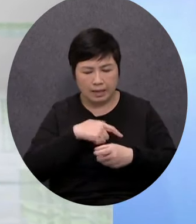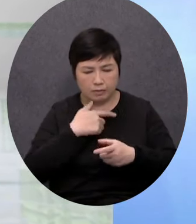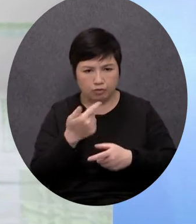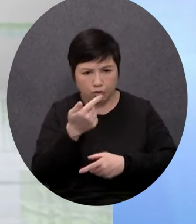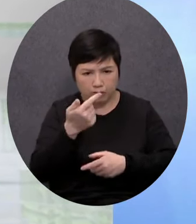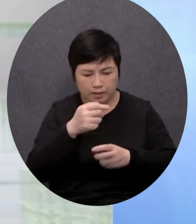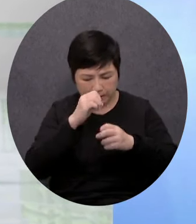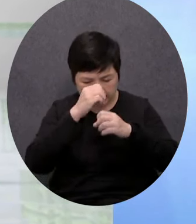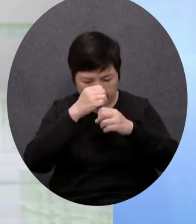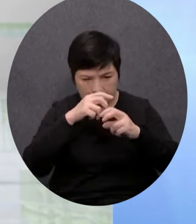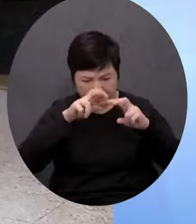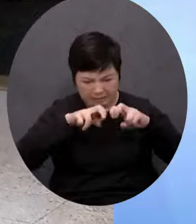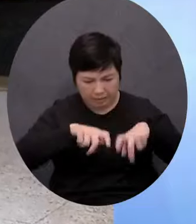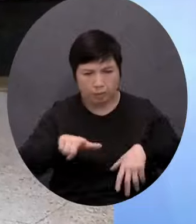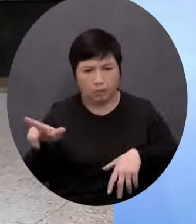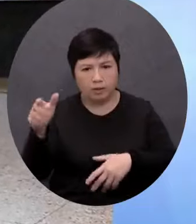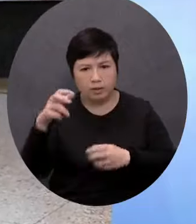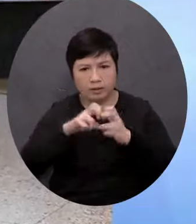難度。